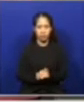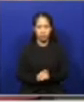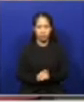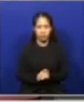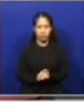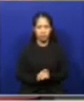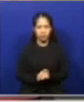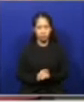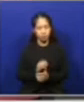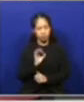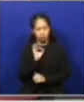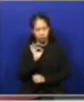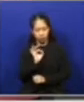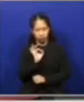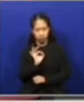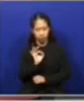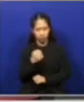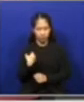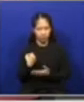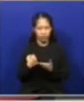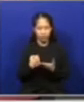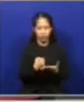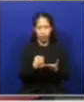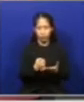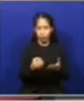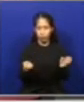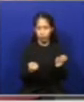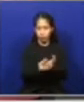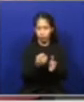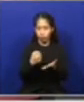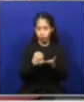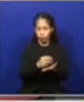ยินดีที่จะชดใช้ความเสียหายให้ถึง